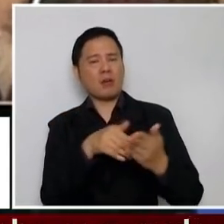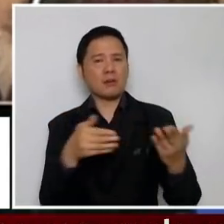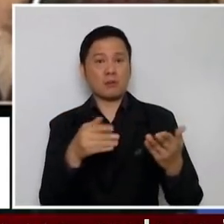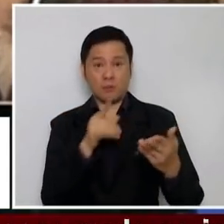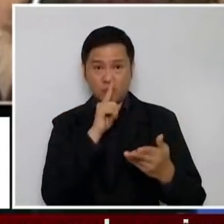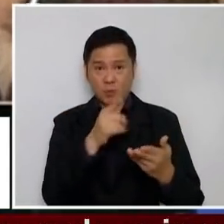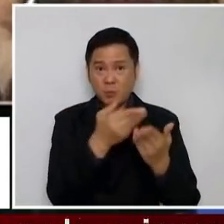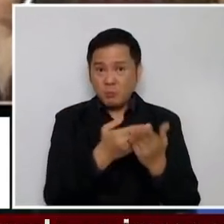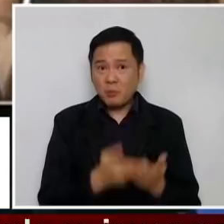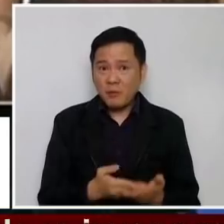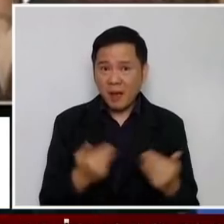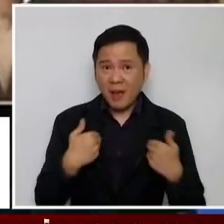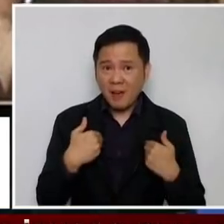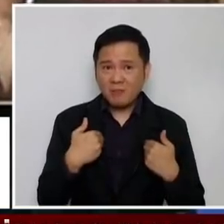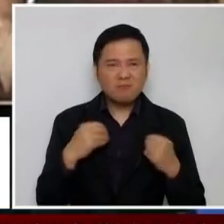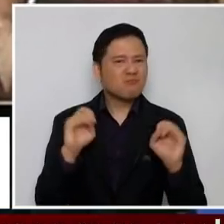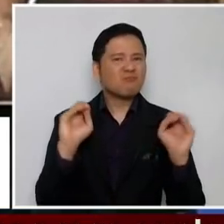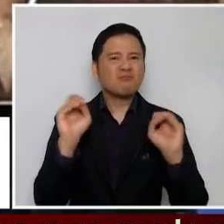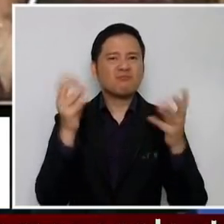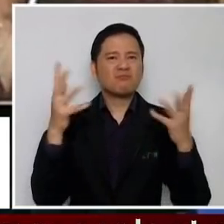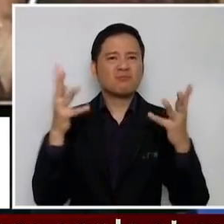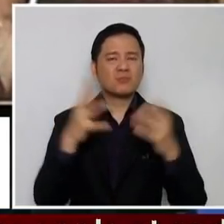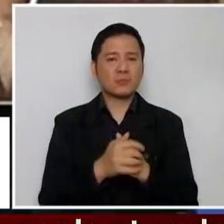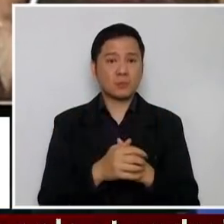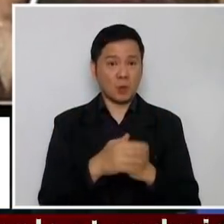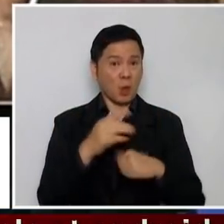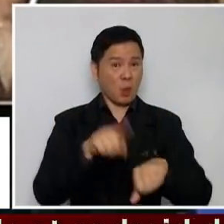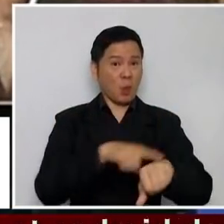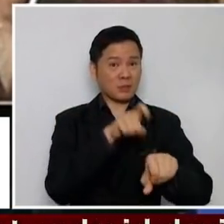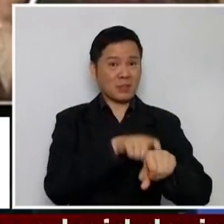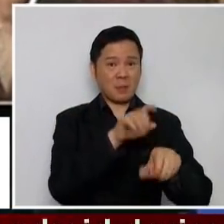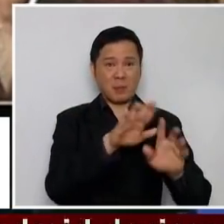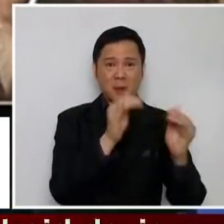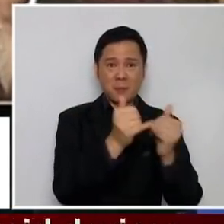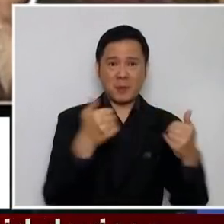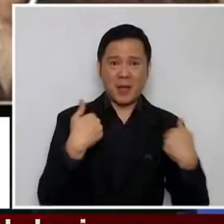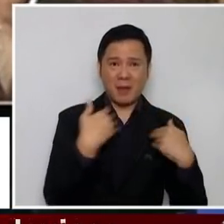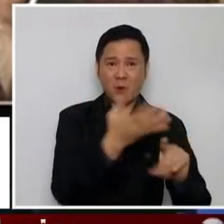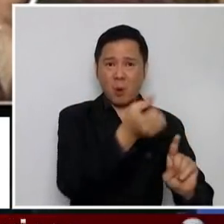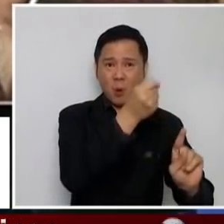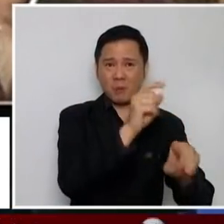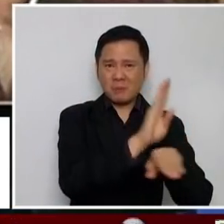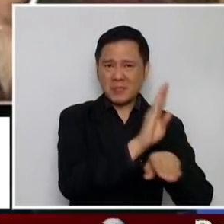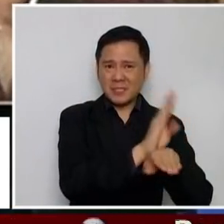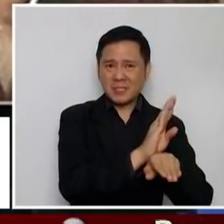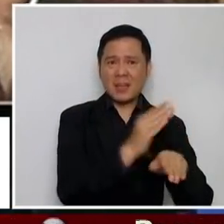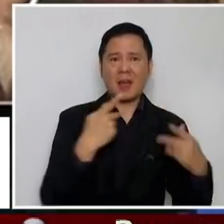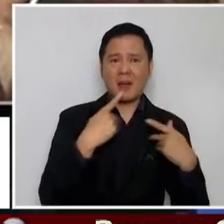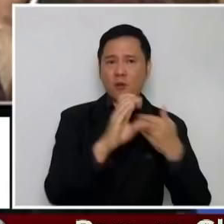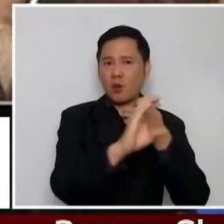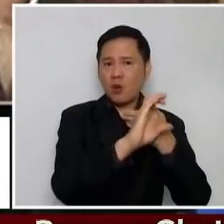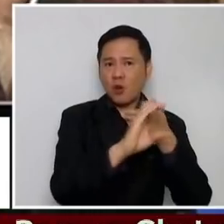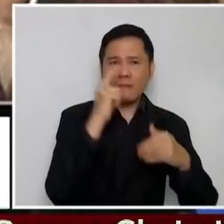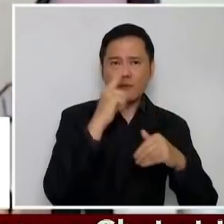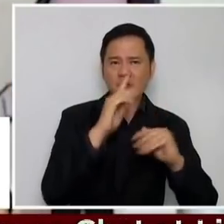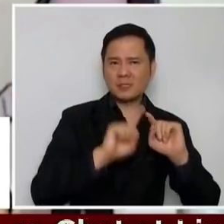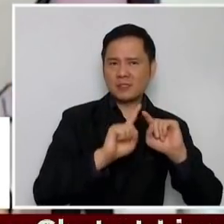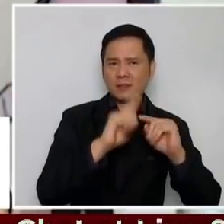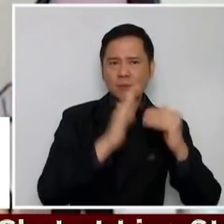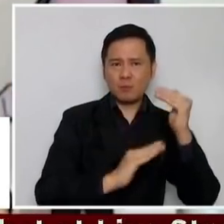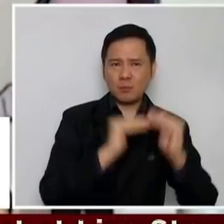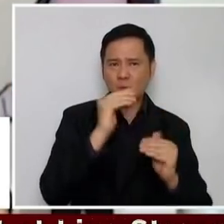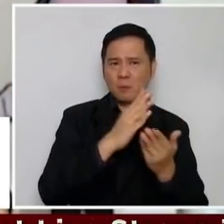no? Matagal na pong negosyo ng pamilya ni Bongo, ni Senator Bongo, ang pangungontrata para sa infrastructure projects.